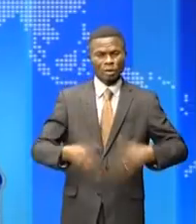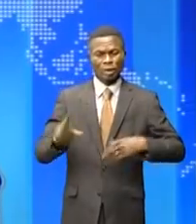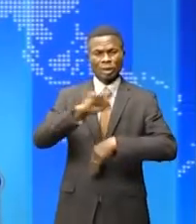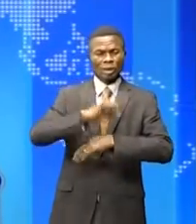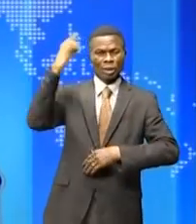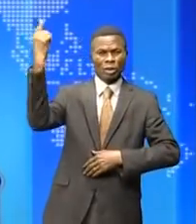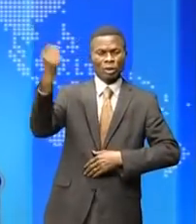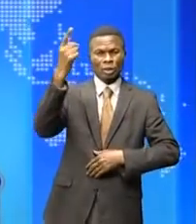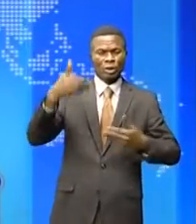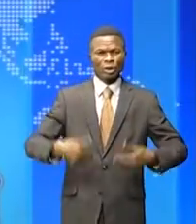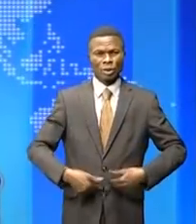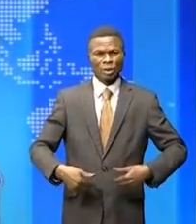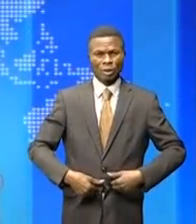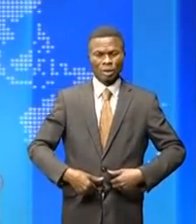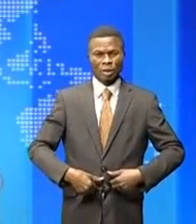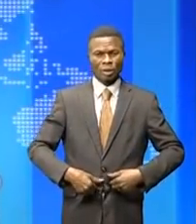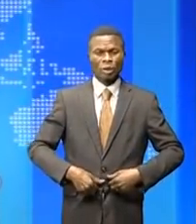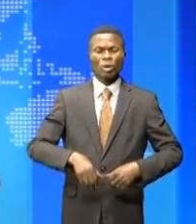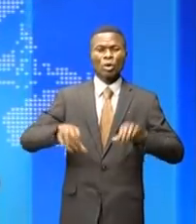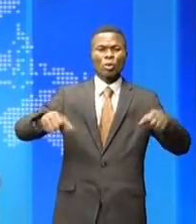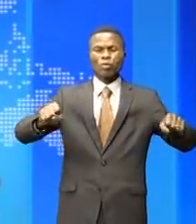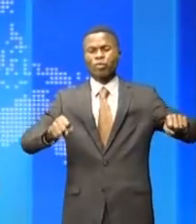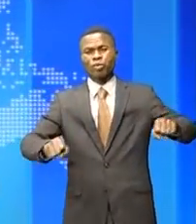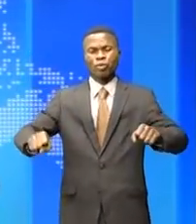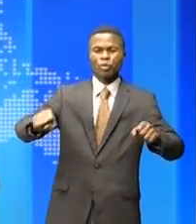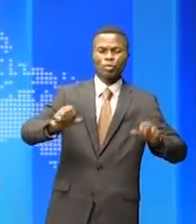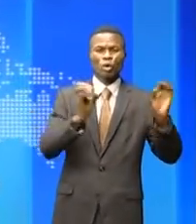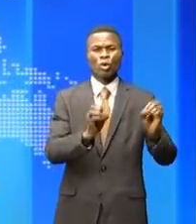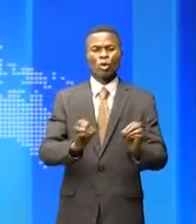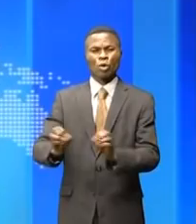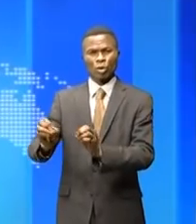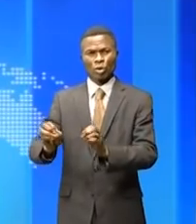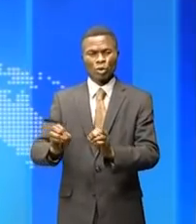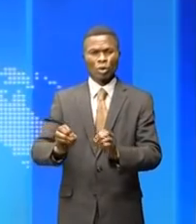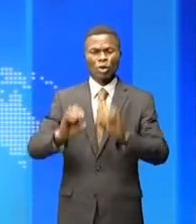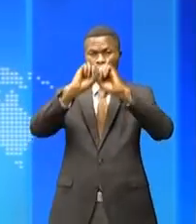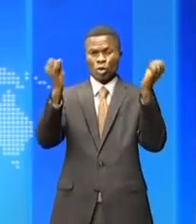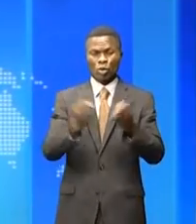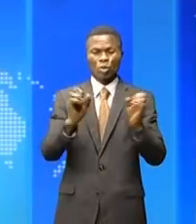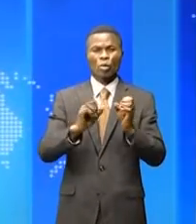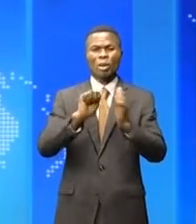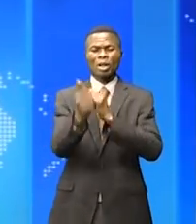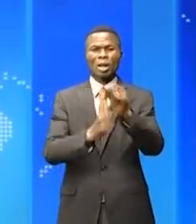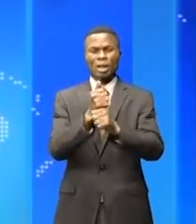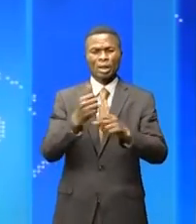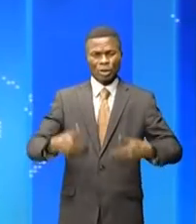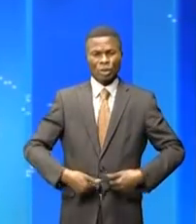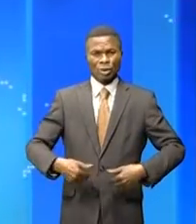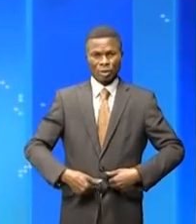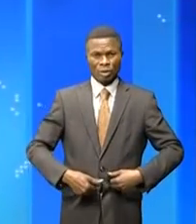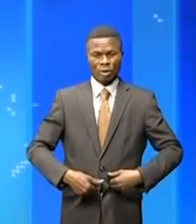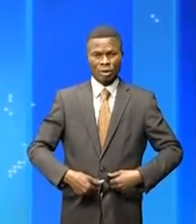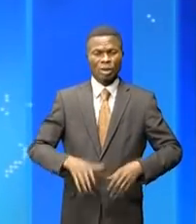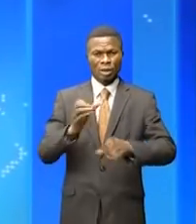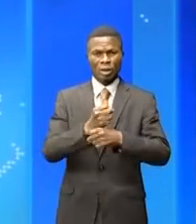la journée internationale de la jeunesse une caravane motorisée a été organisée par le réseau des associations des jeunes en